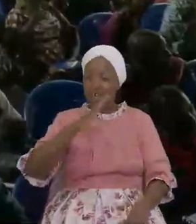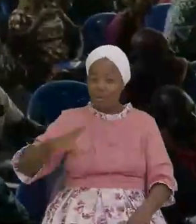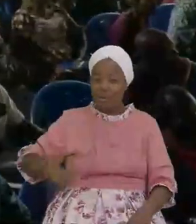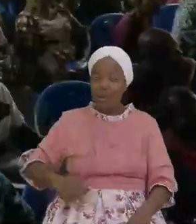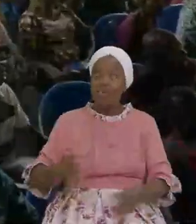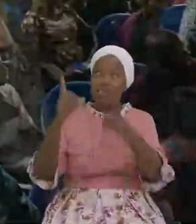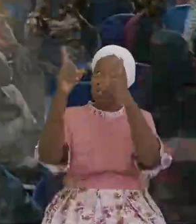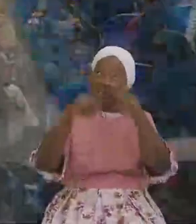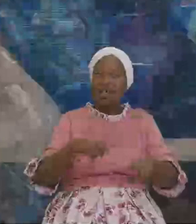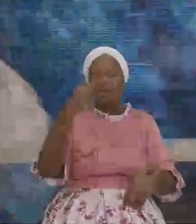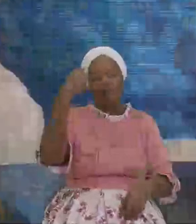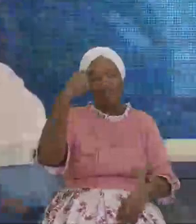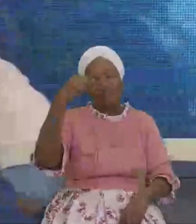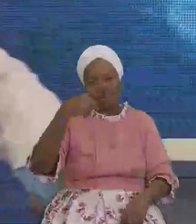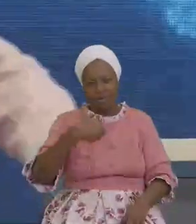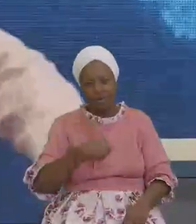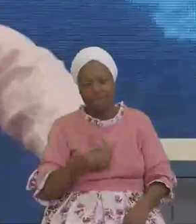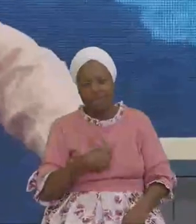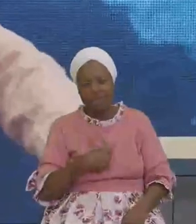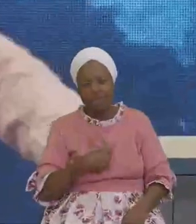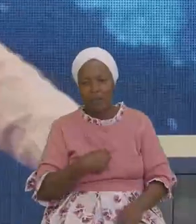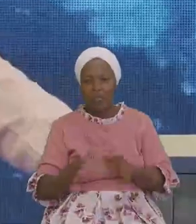Répète le nom.